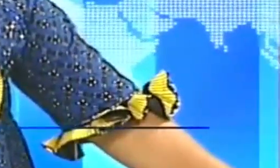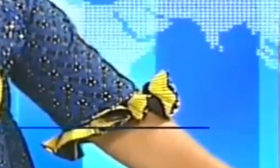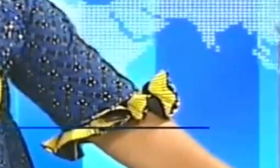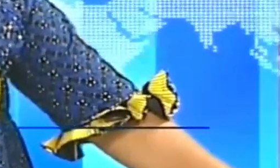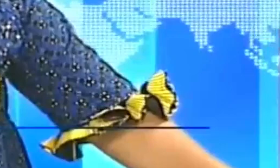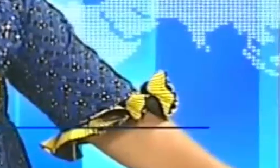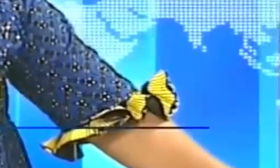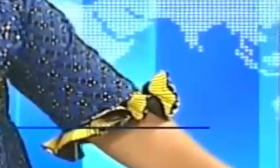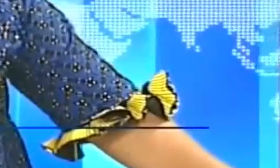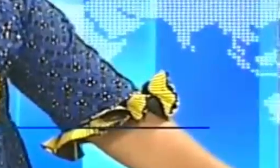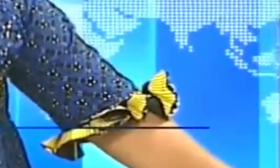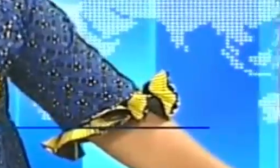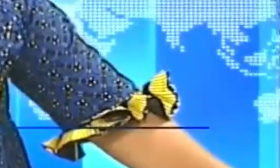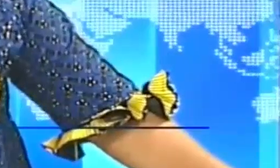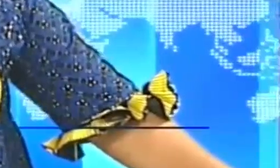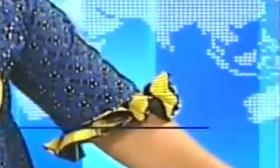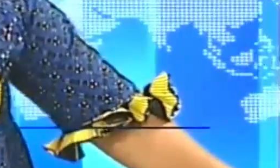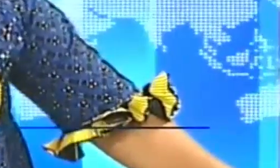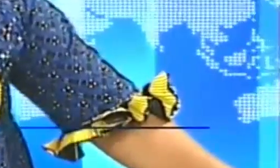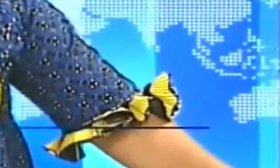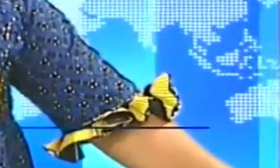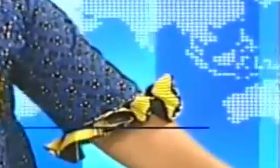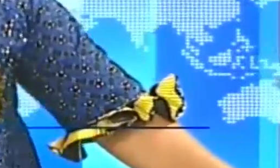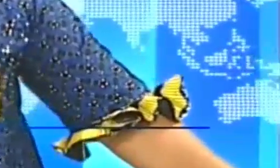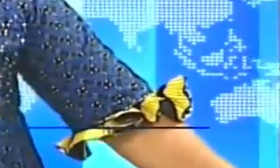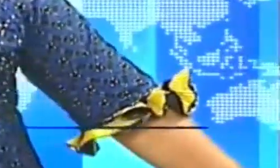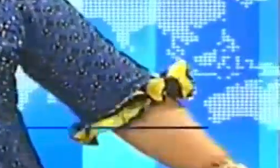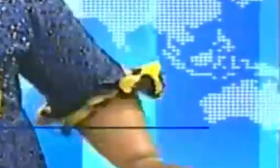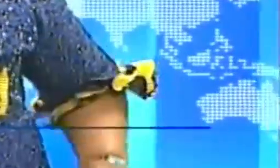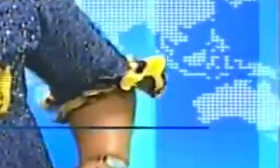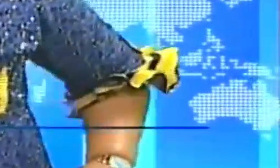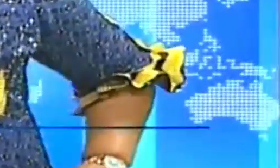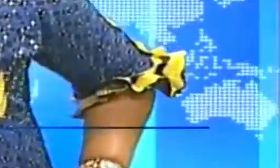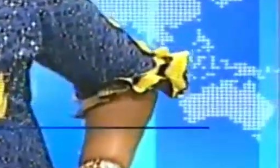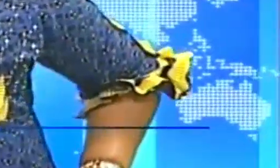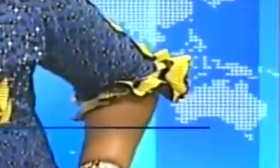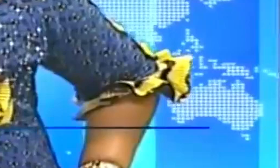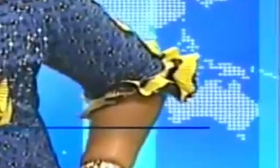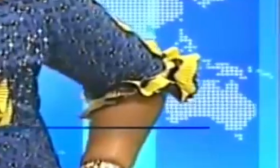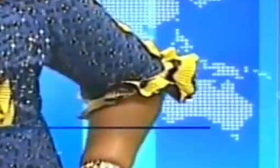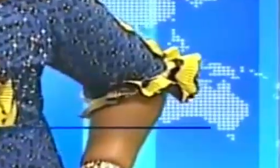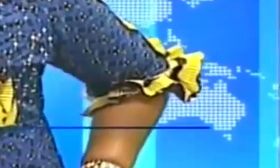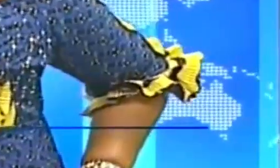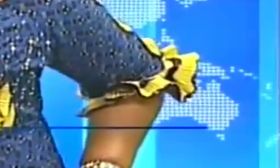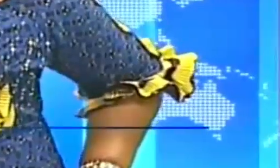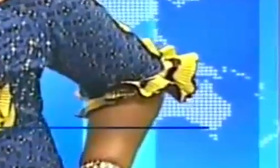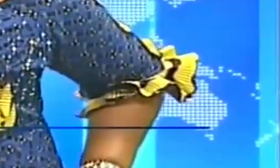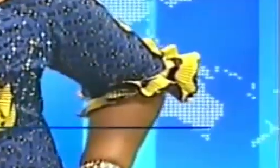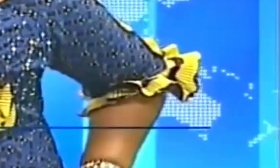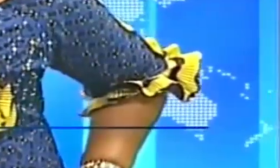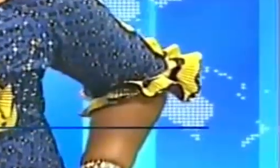d'État, ministres et vice-ministres se sont retrouvés autour du Premier ministre pour la 33e réunion du gouvernement